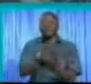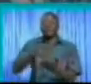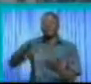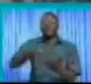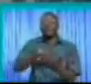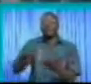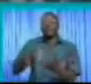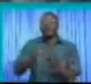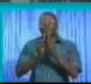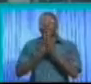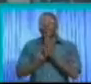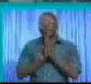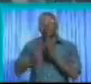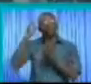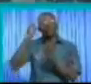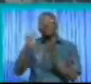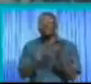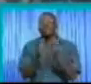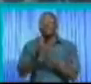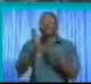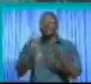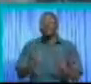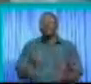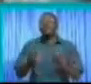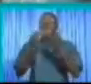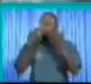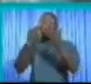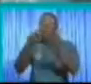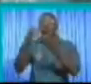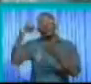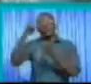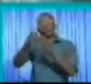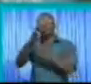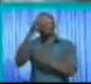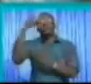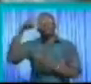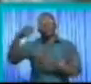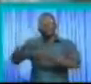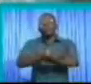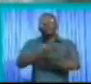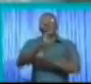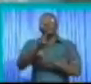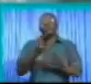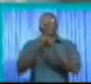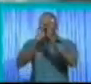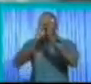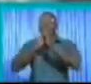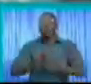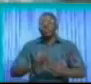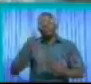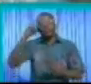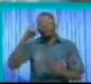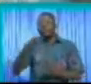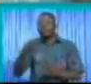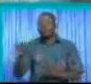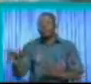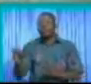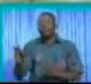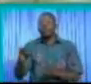prières, les fidèles chrétiens ont rendu grâce à Dieu au cours de cette célébration de la Journée mondiale de la paix et de la non-violence. En 2001,